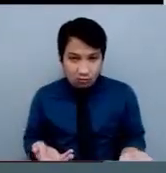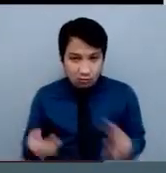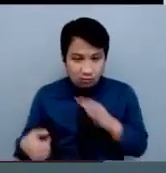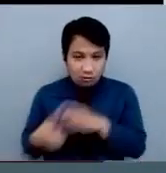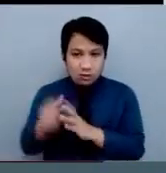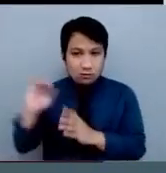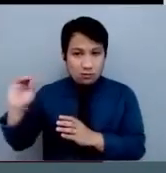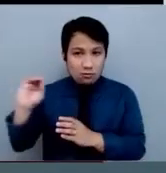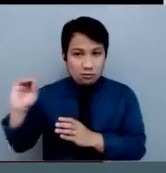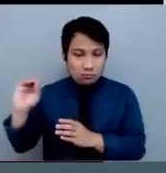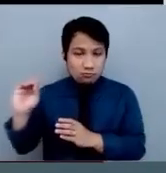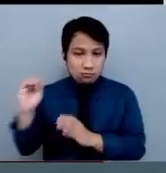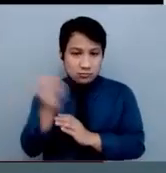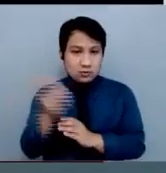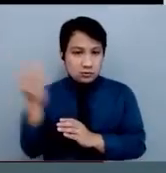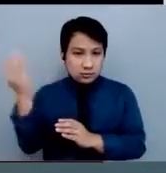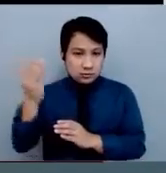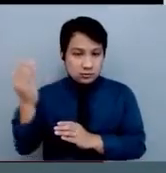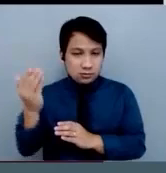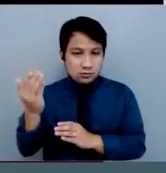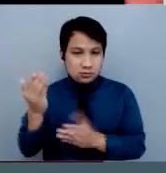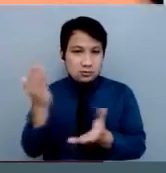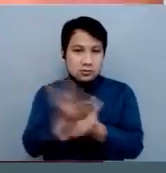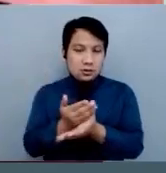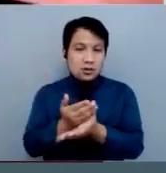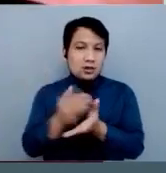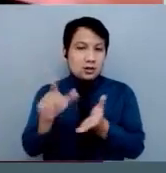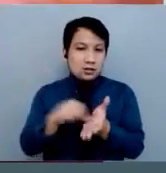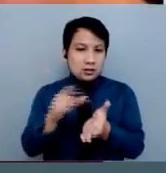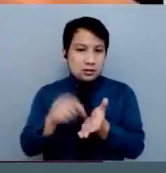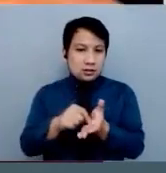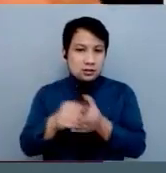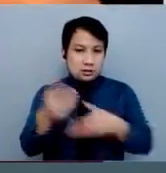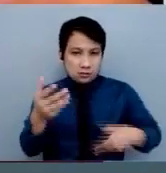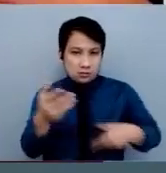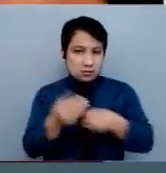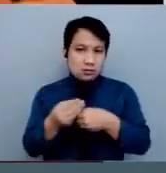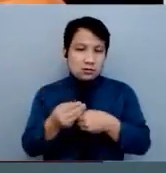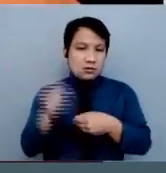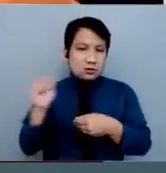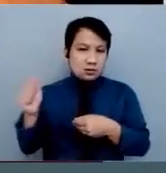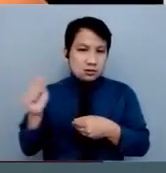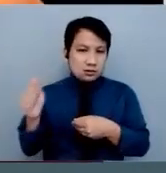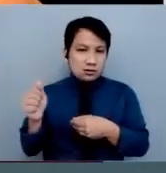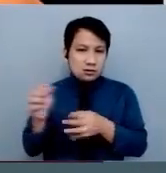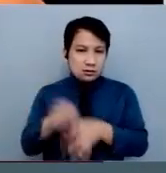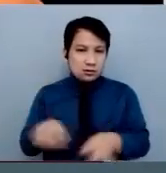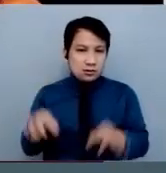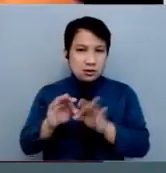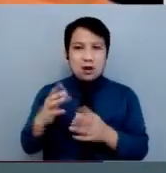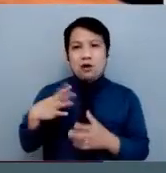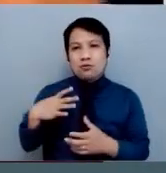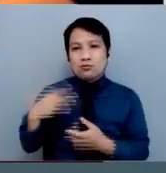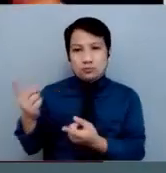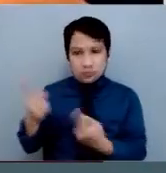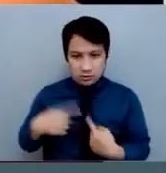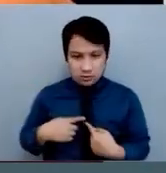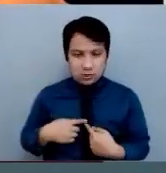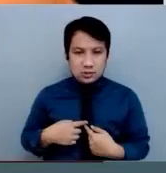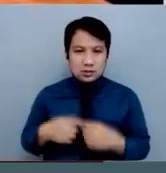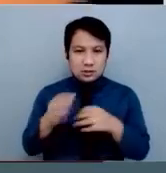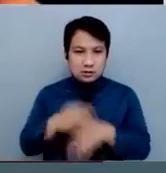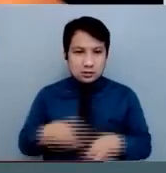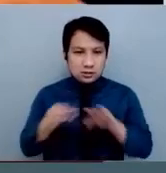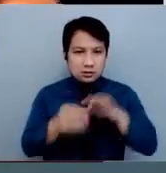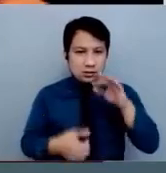ng statement. Kaya kailangan namin i-stop ang press para ipasok yung statement nila kasi yun talaga ang hinihintay namin. Yes, sir. Na kailangan namin